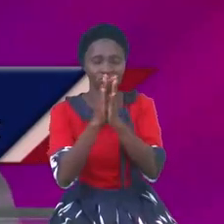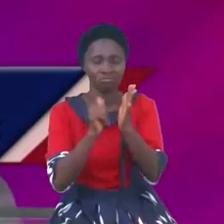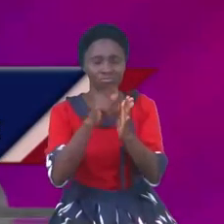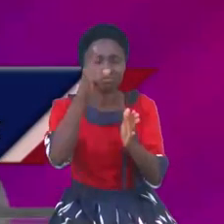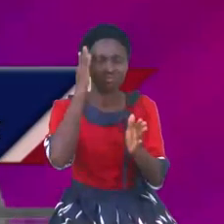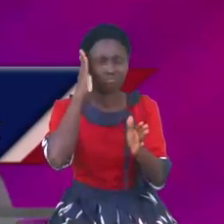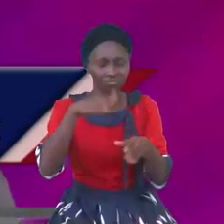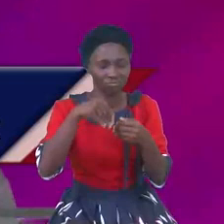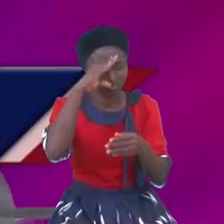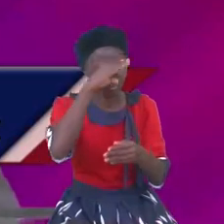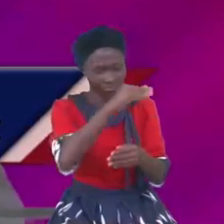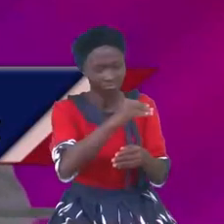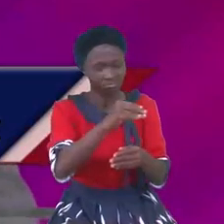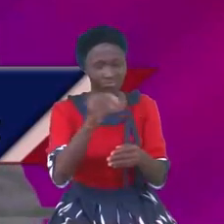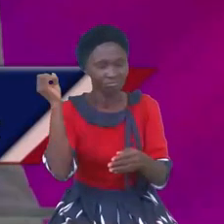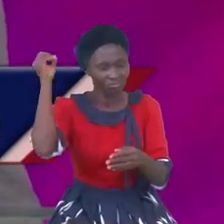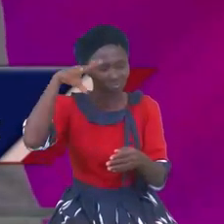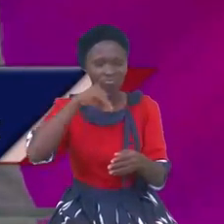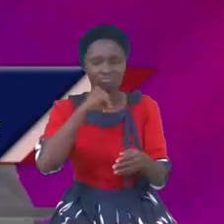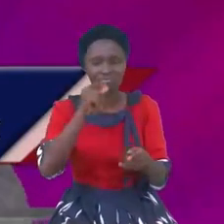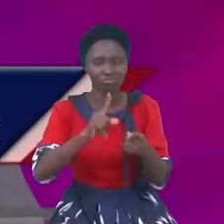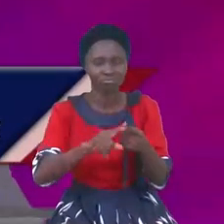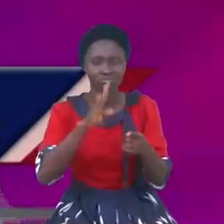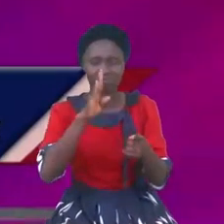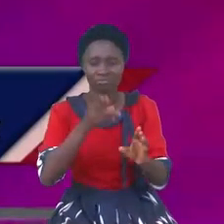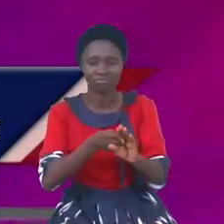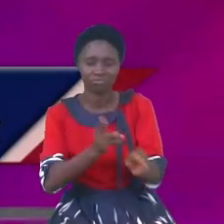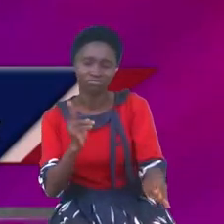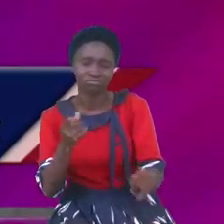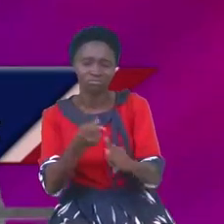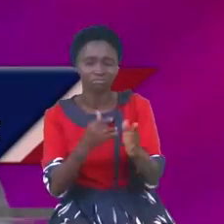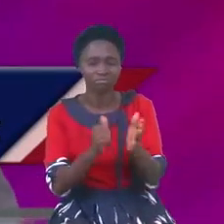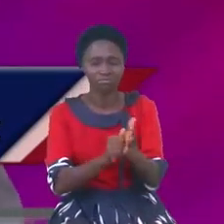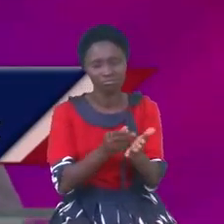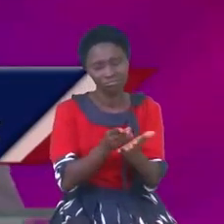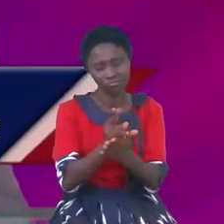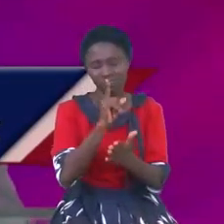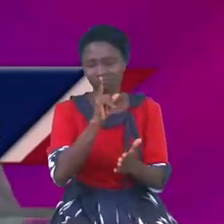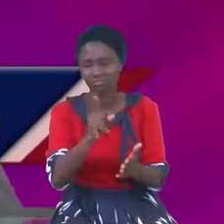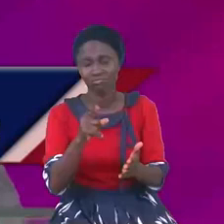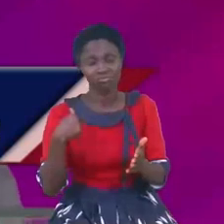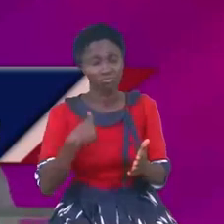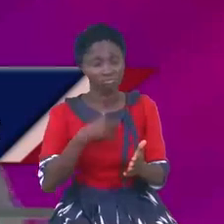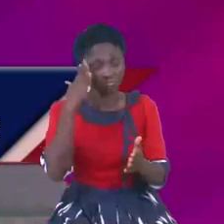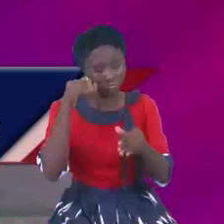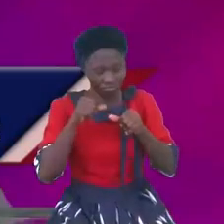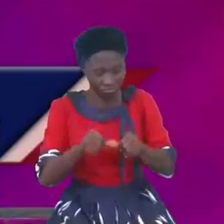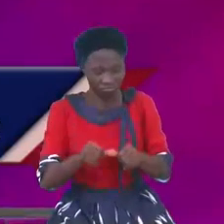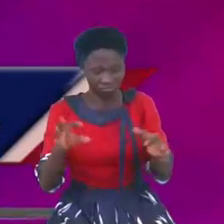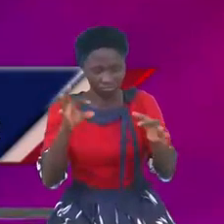la grâce de ne pas se détacher de la vérité, mais que nous allons aussi rester attachés à la vérité.